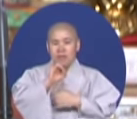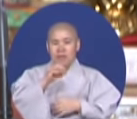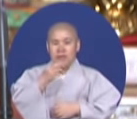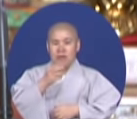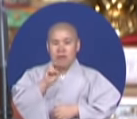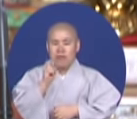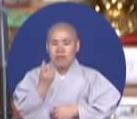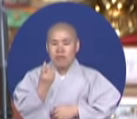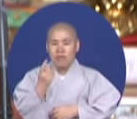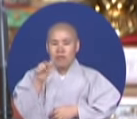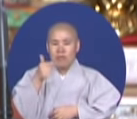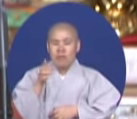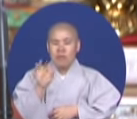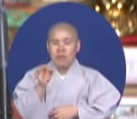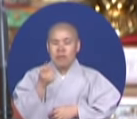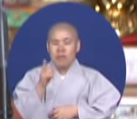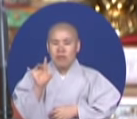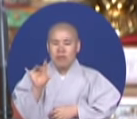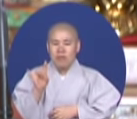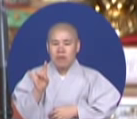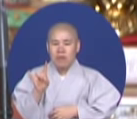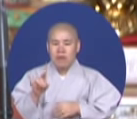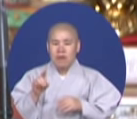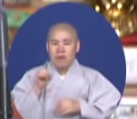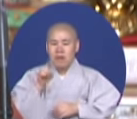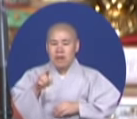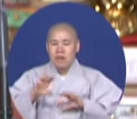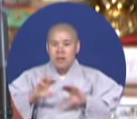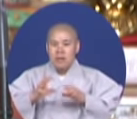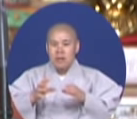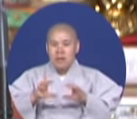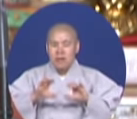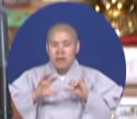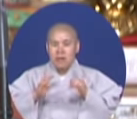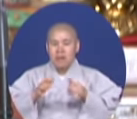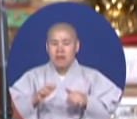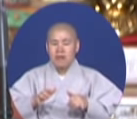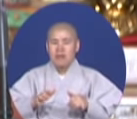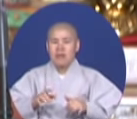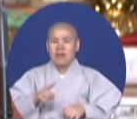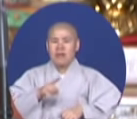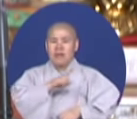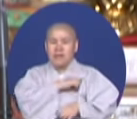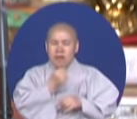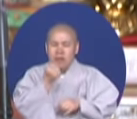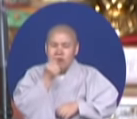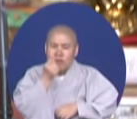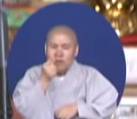일모공에 이 세상에서 제일 좁고 좁은 것이 털구멍인데